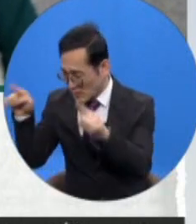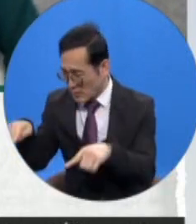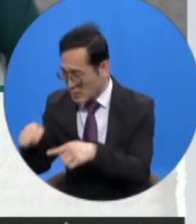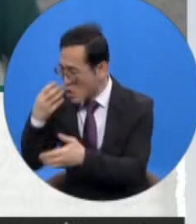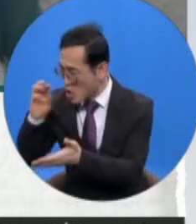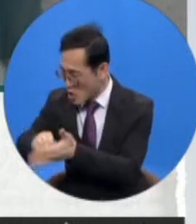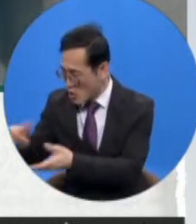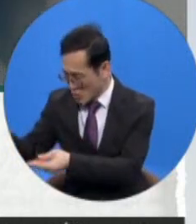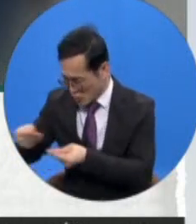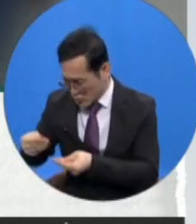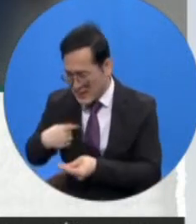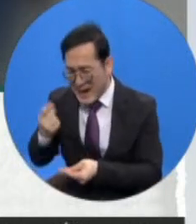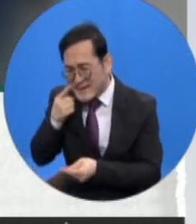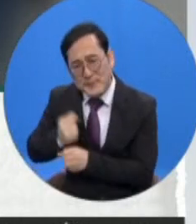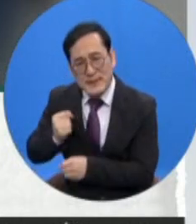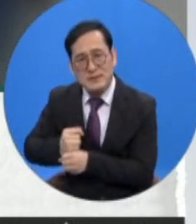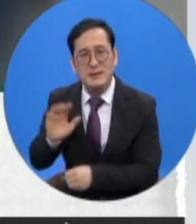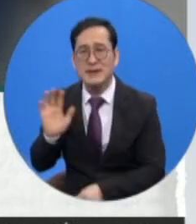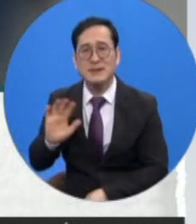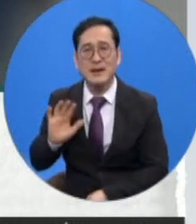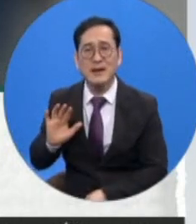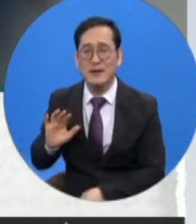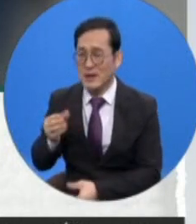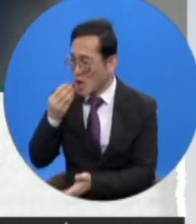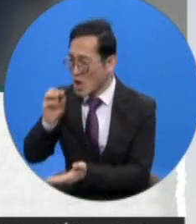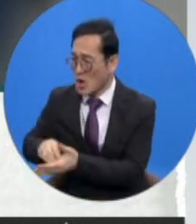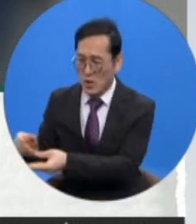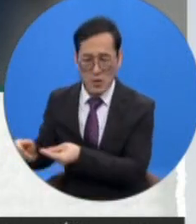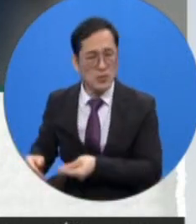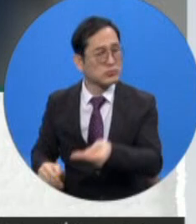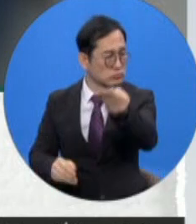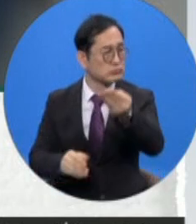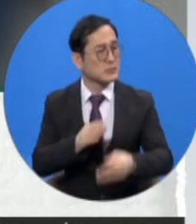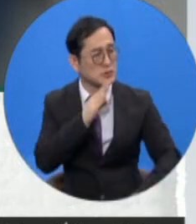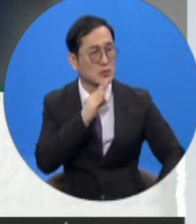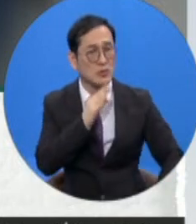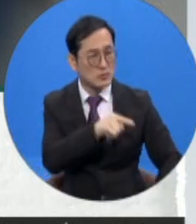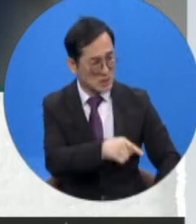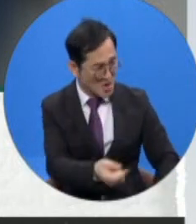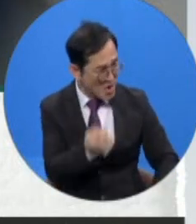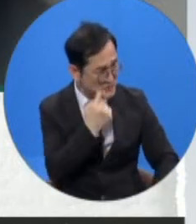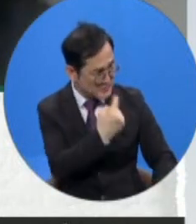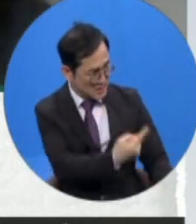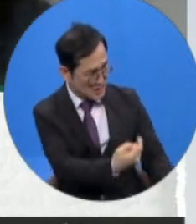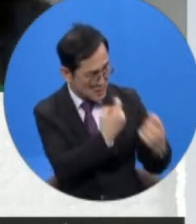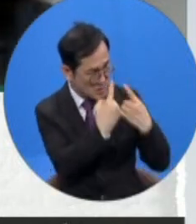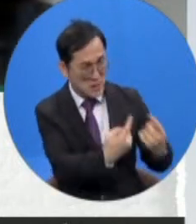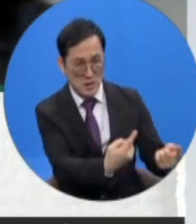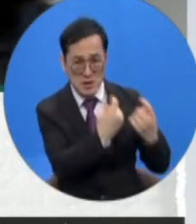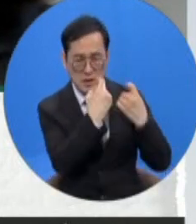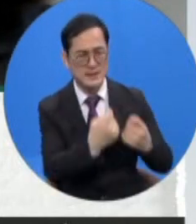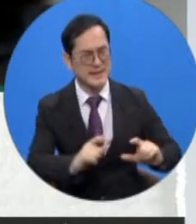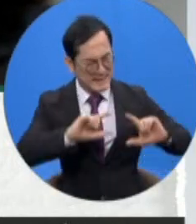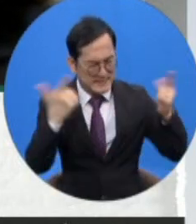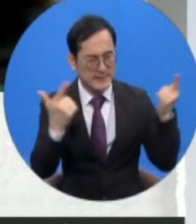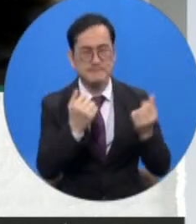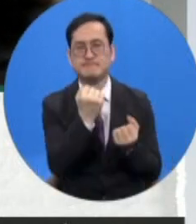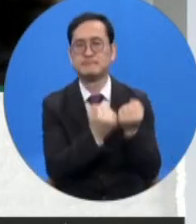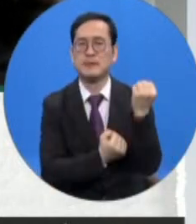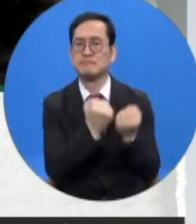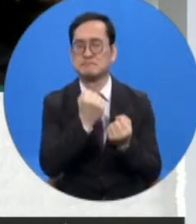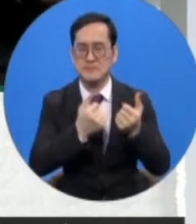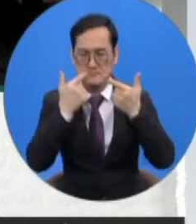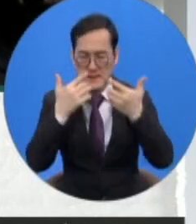때문에 이거를 가지고 무작정 거짓이다, 허위다라고 주장하는 문제에 대해서는 단호하게 이 부분은